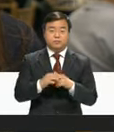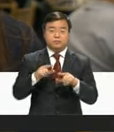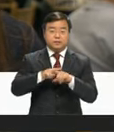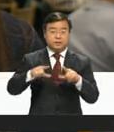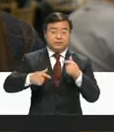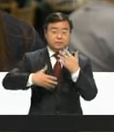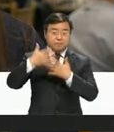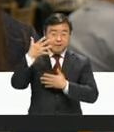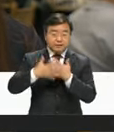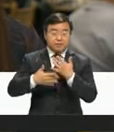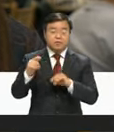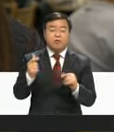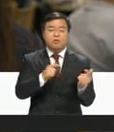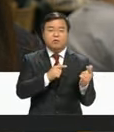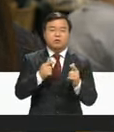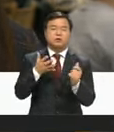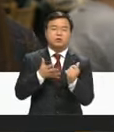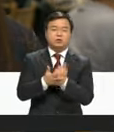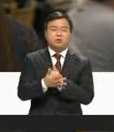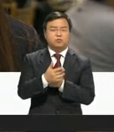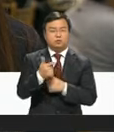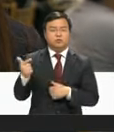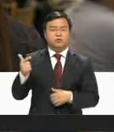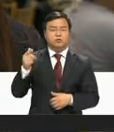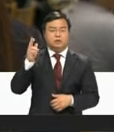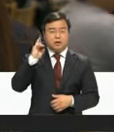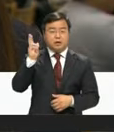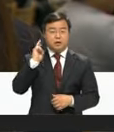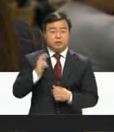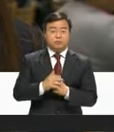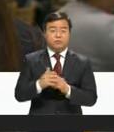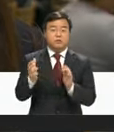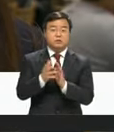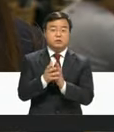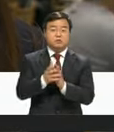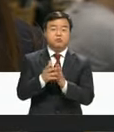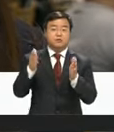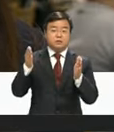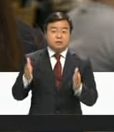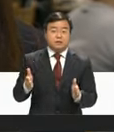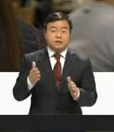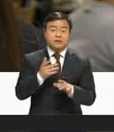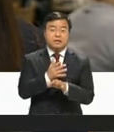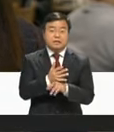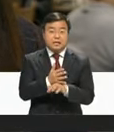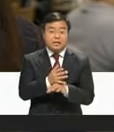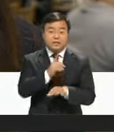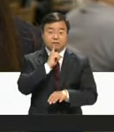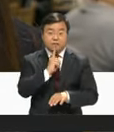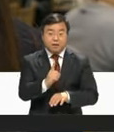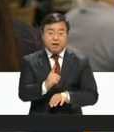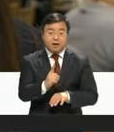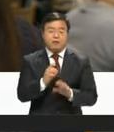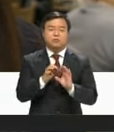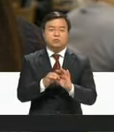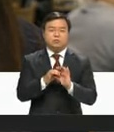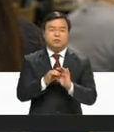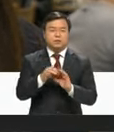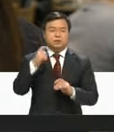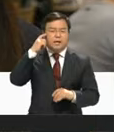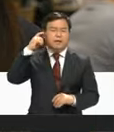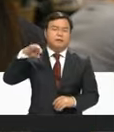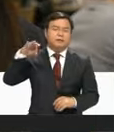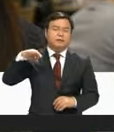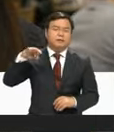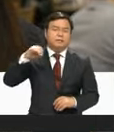대중매체? 그런 거에 영향도 있는 것 같고, 뭐 친구들 사이에서 장난이라고 해서 되게 사소하게